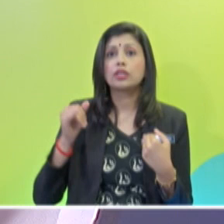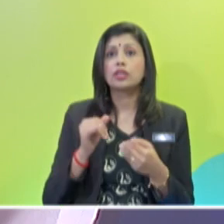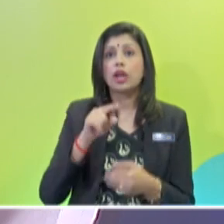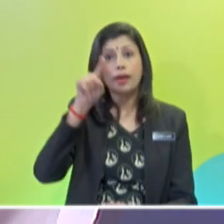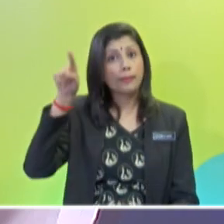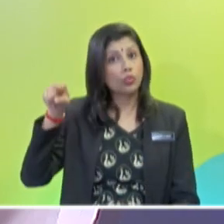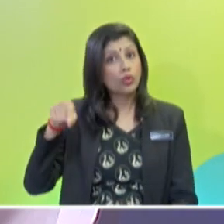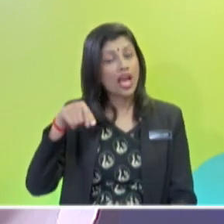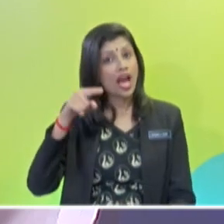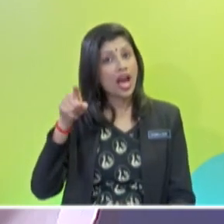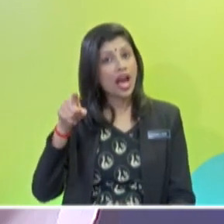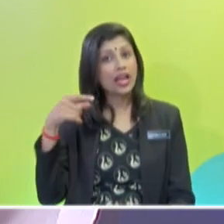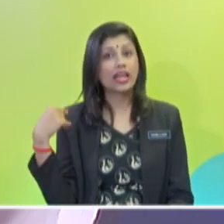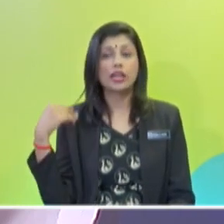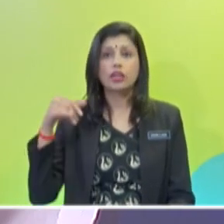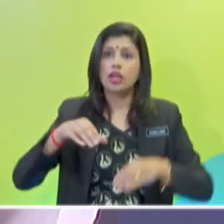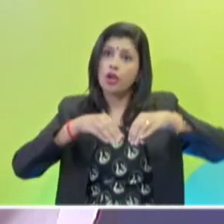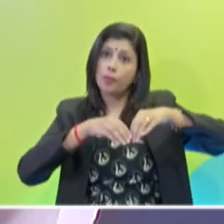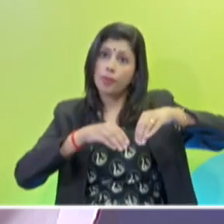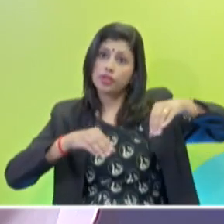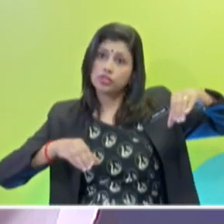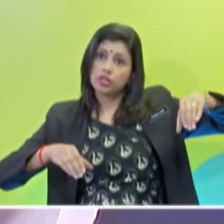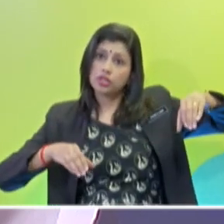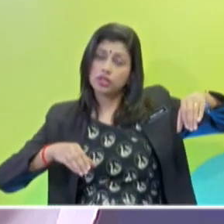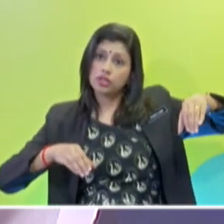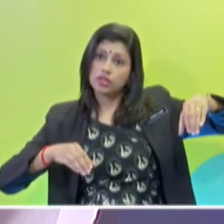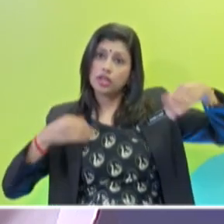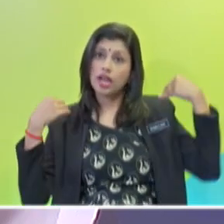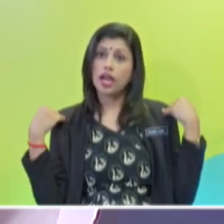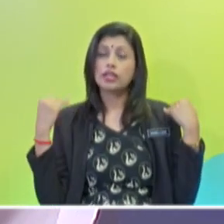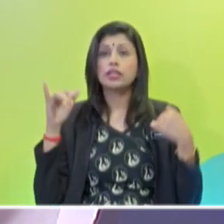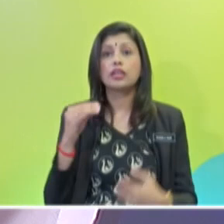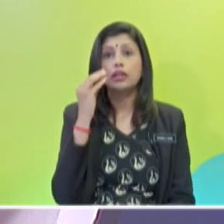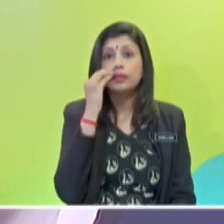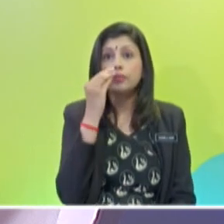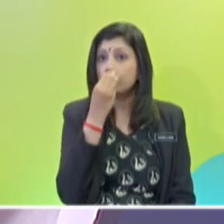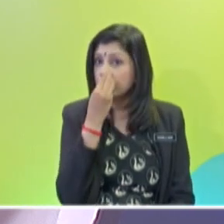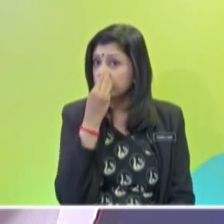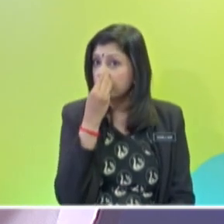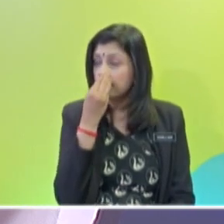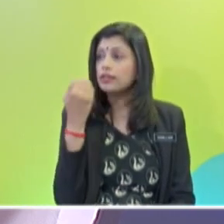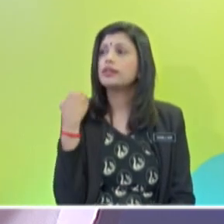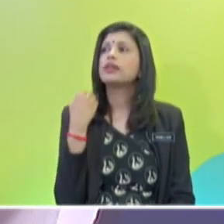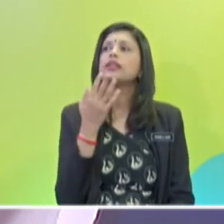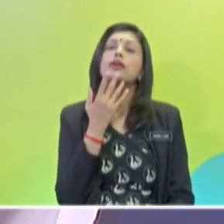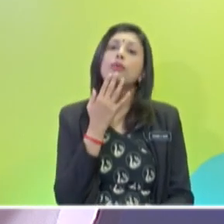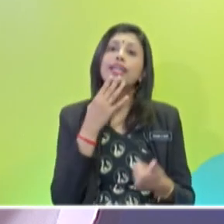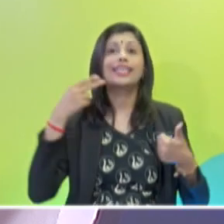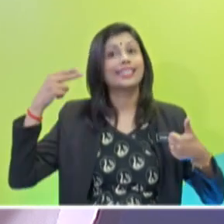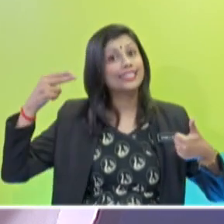Ada bentuknya panjang. Ada bentuknya berbunga. Ada warnanya